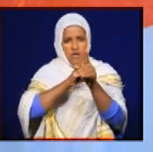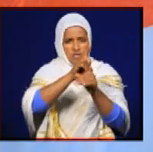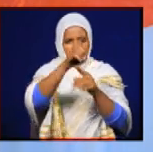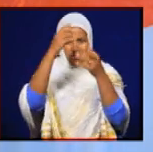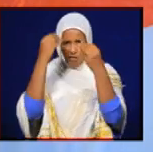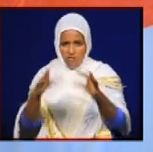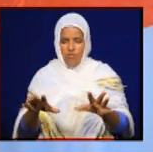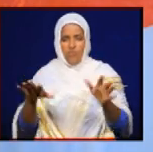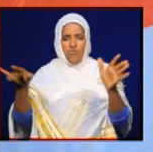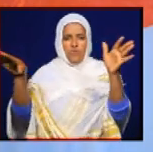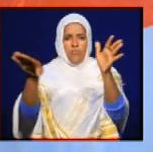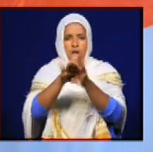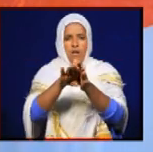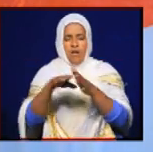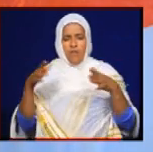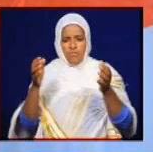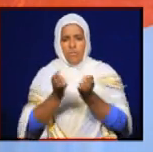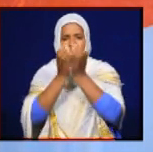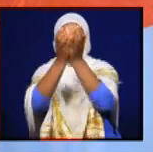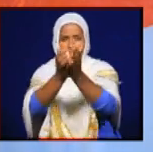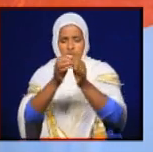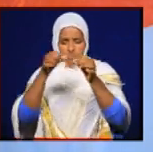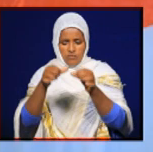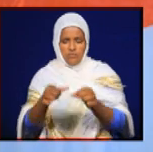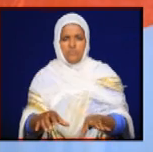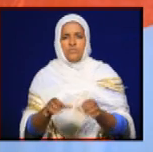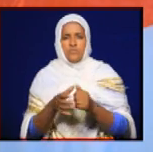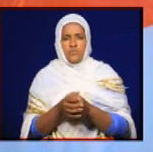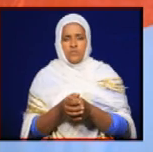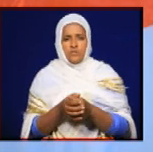አቅጣጫ እንደጠፋው እንደ ባህር መርከብ ተዋክቤ ስውል